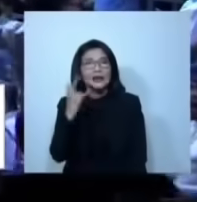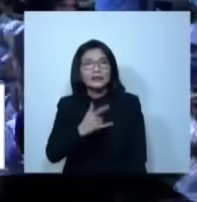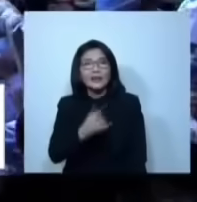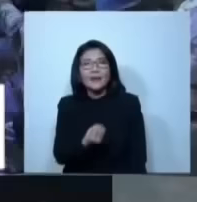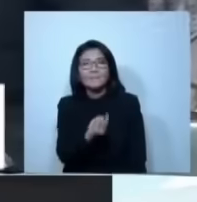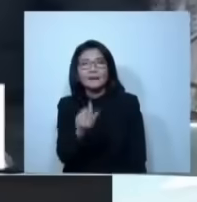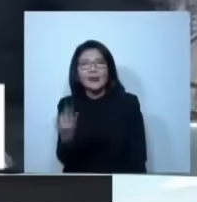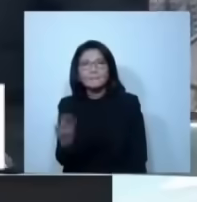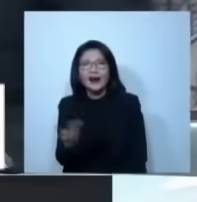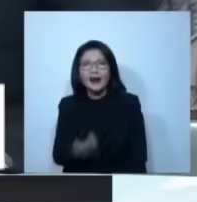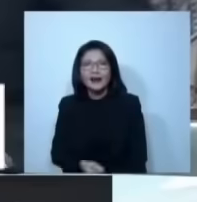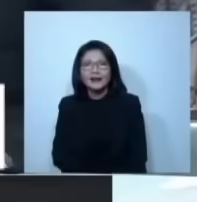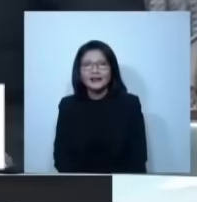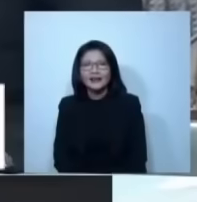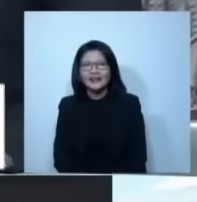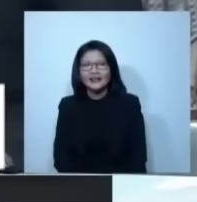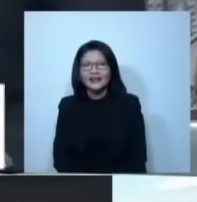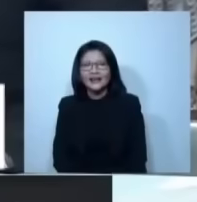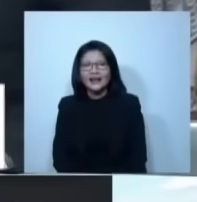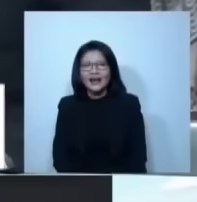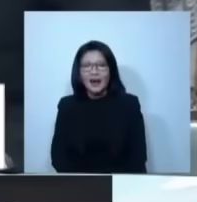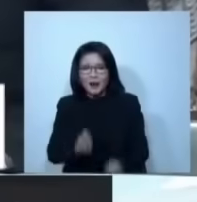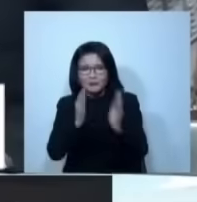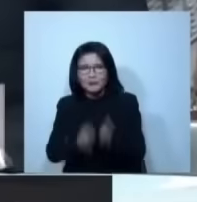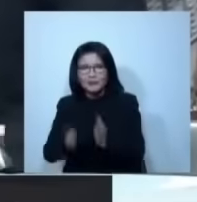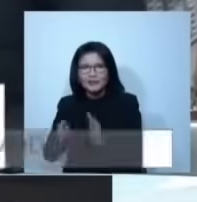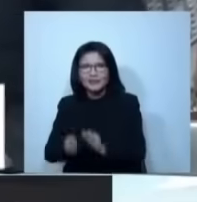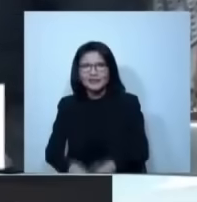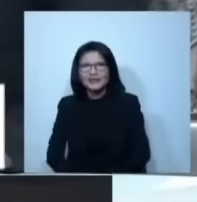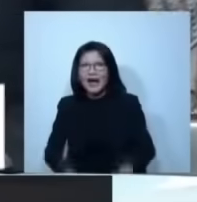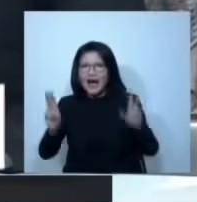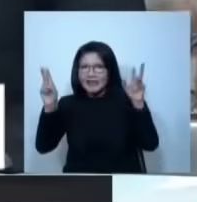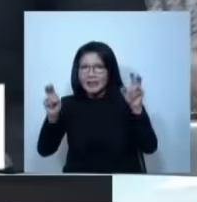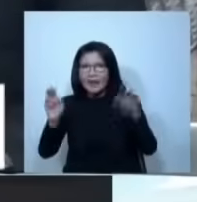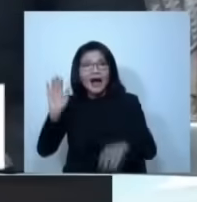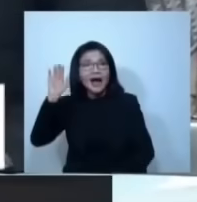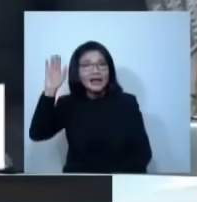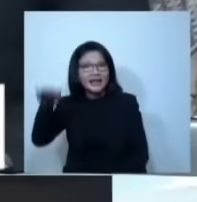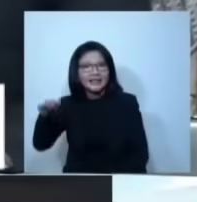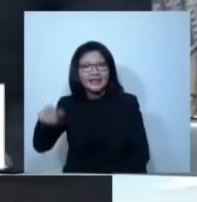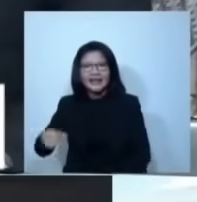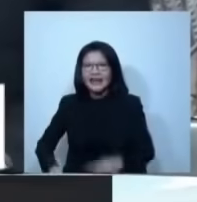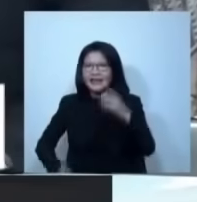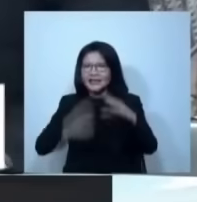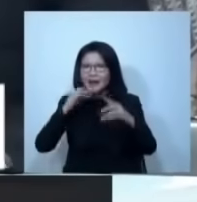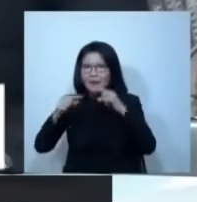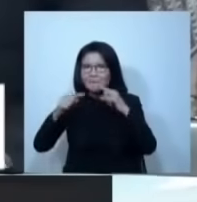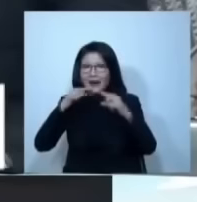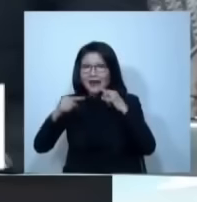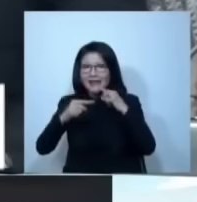beberapa segmen dan juga beberapa subtema yang tentunya nanti kita akan bahas di